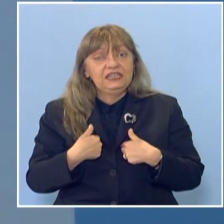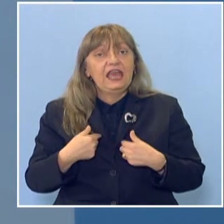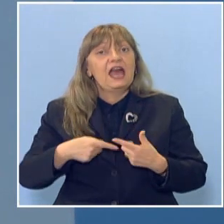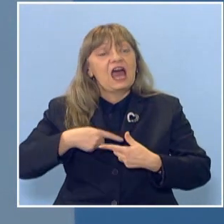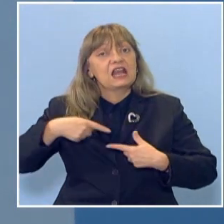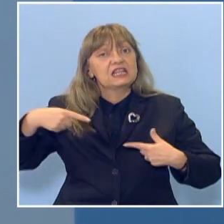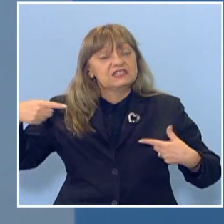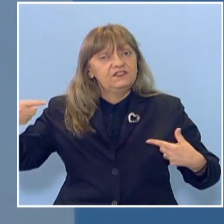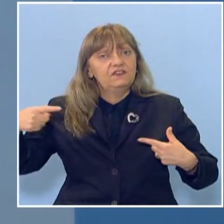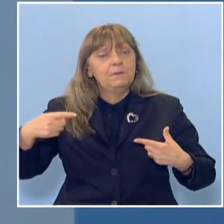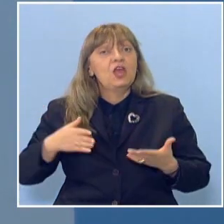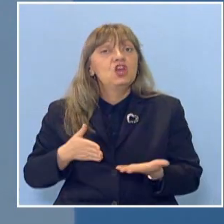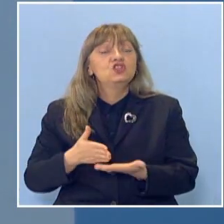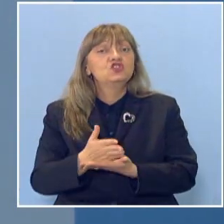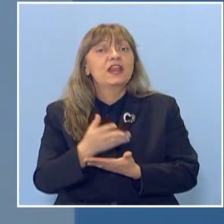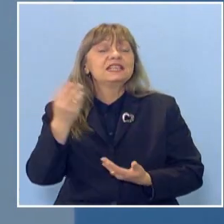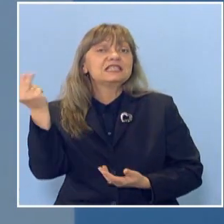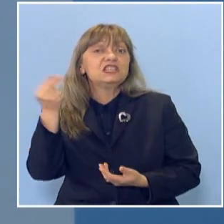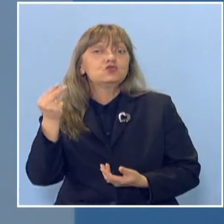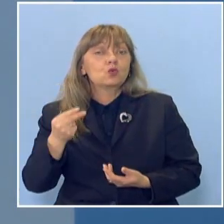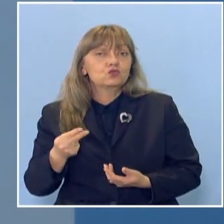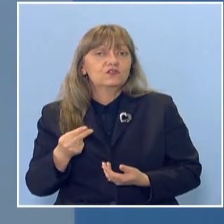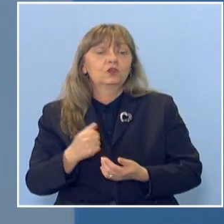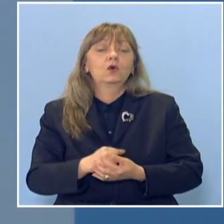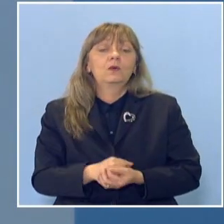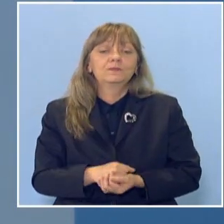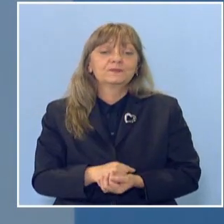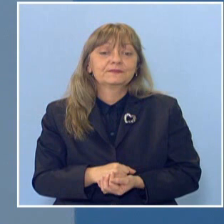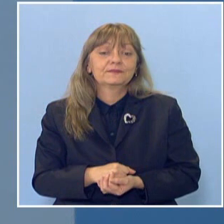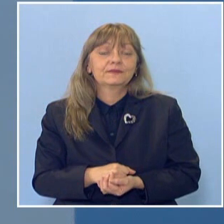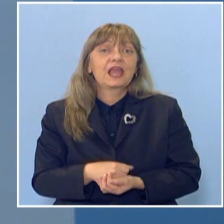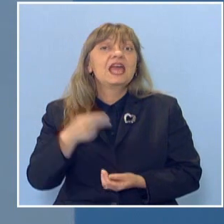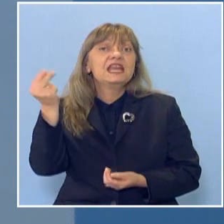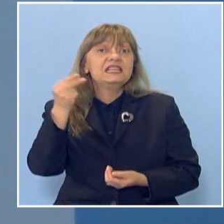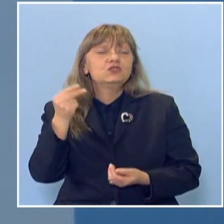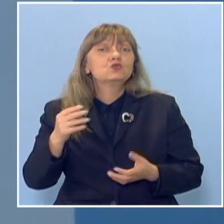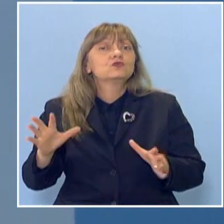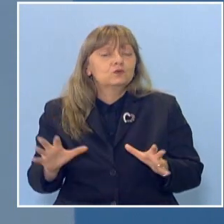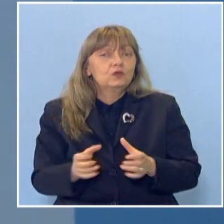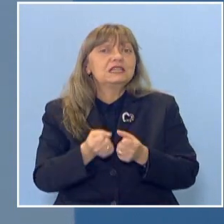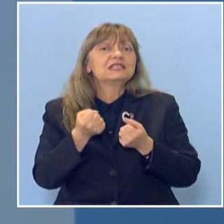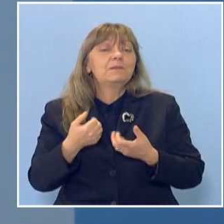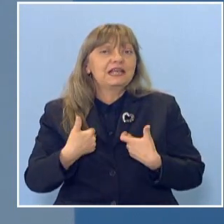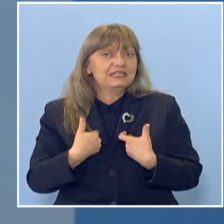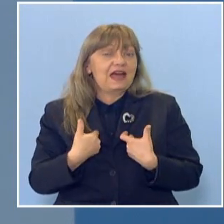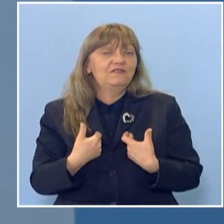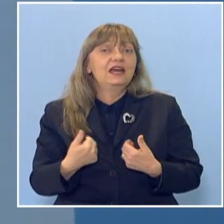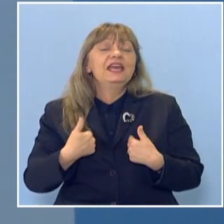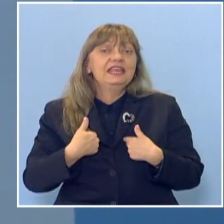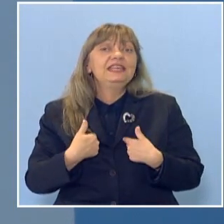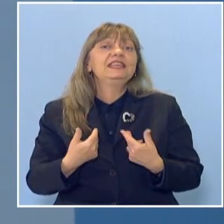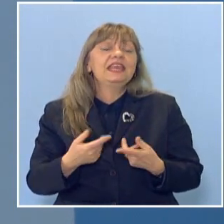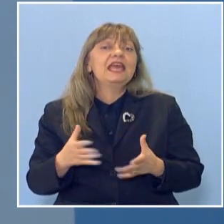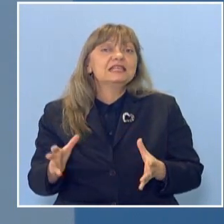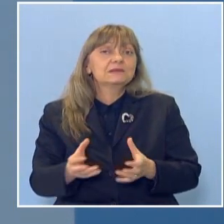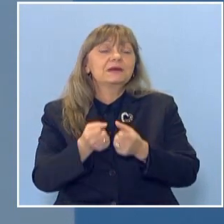чрез изкуството във всички форми. И изкуството ни спасява. И следователно ние спасяваме